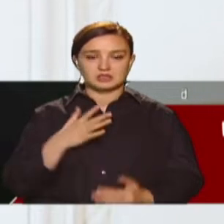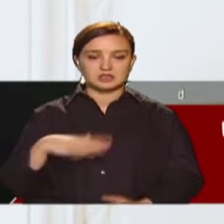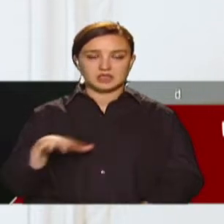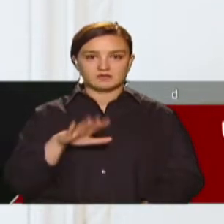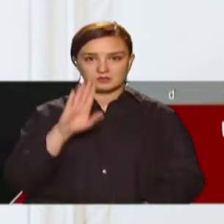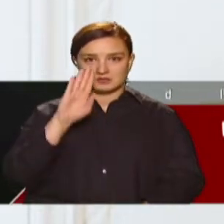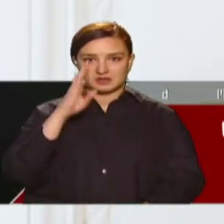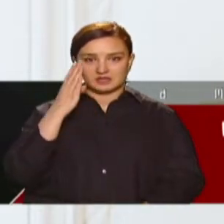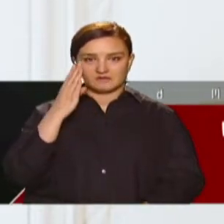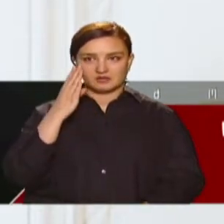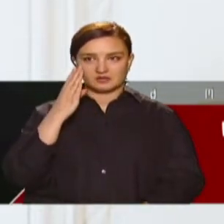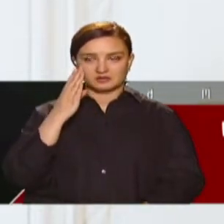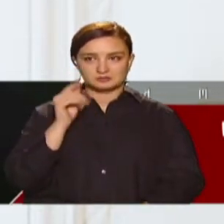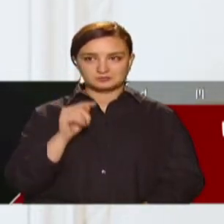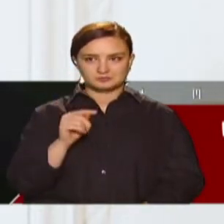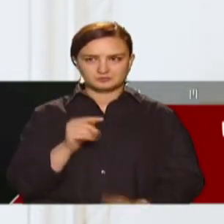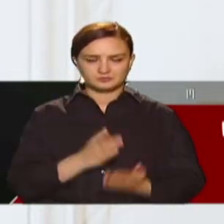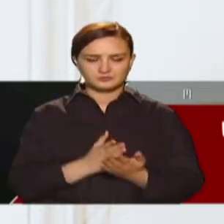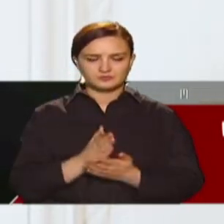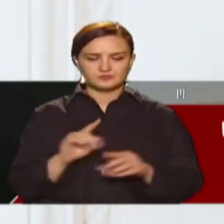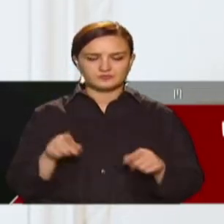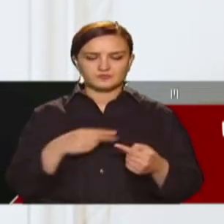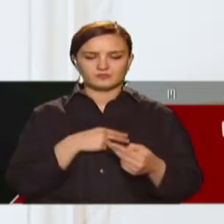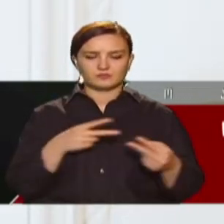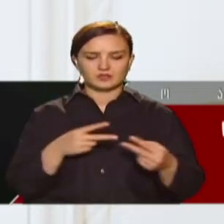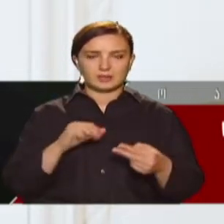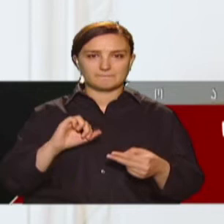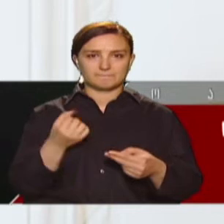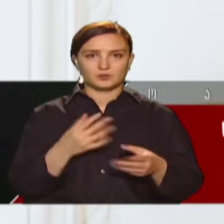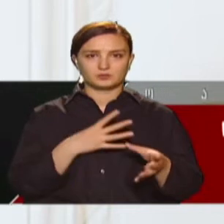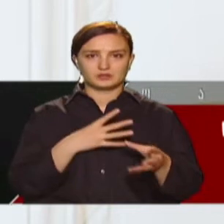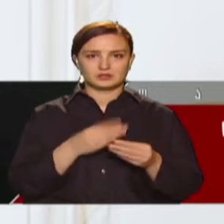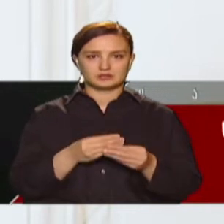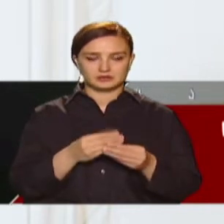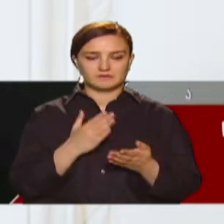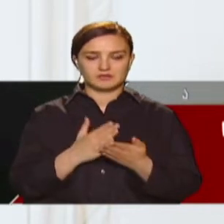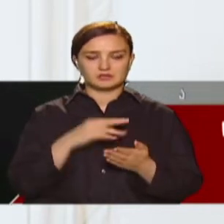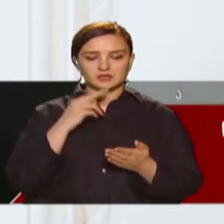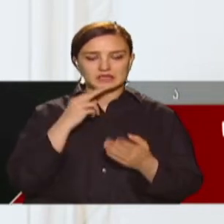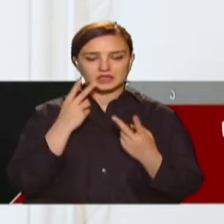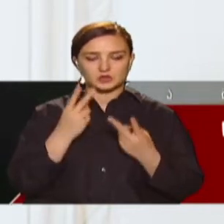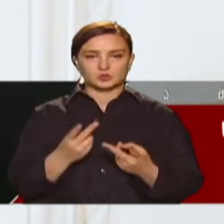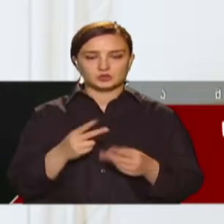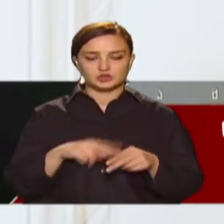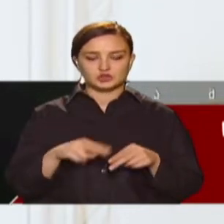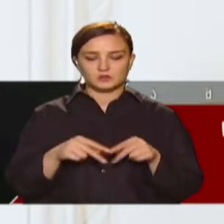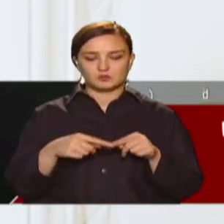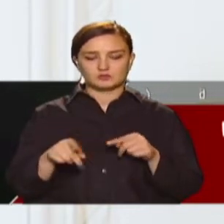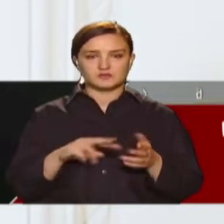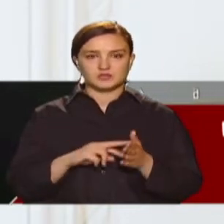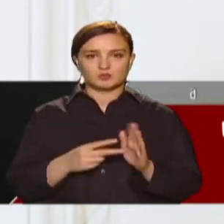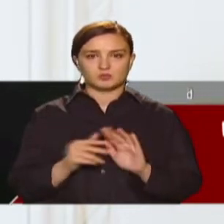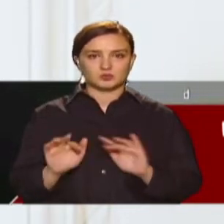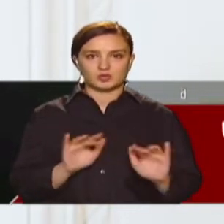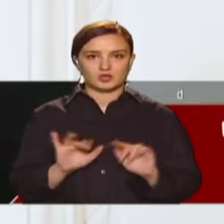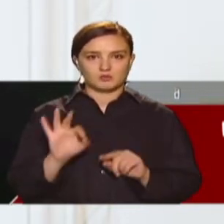საქართველოს, როგორიც არის ქართული ოცნება სტრატეგია აღმოჩენებელი ჩვენ პარტნიორებთან, მეგობრებთან ერთად გარდაფული ვარ სწორედ შემოდგომის სამოქმედო